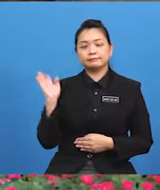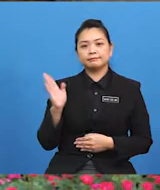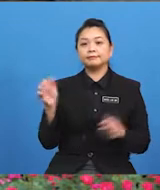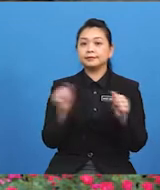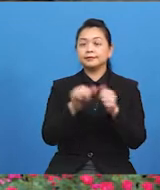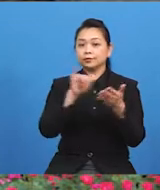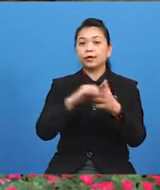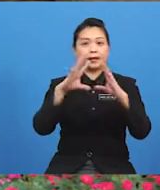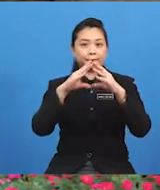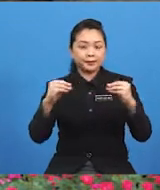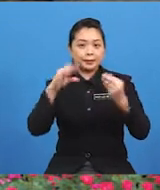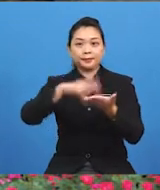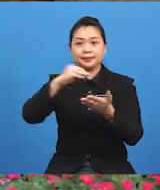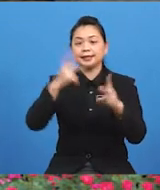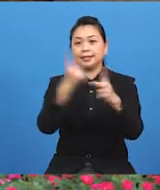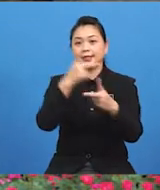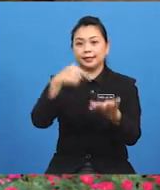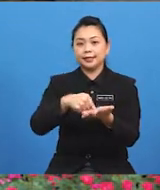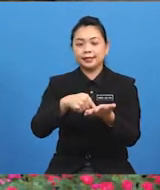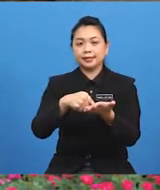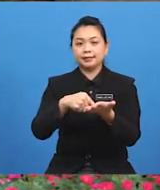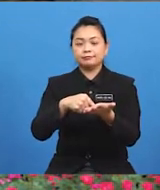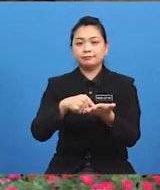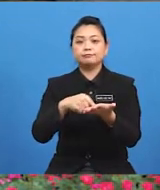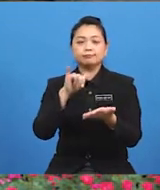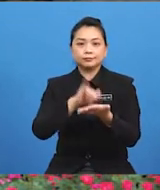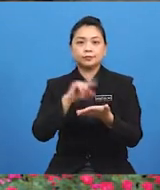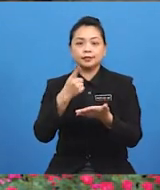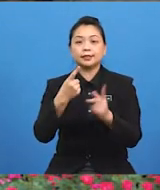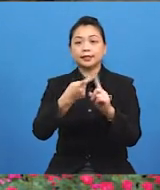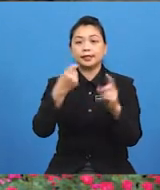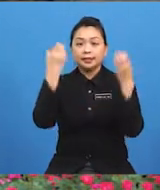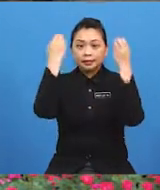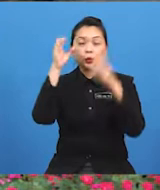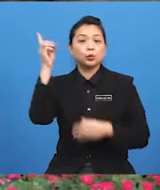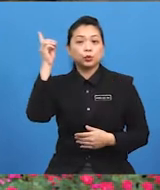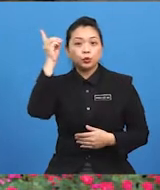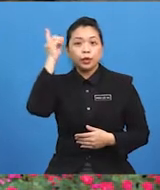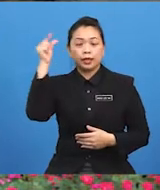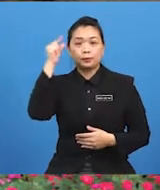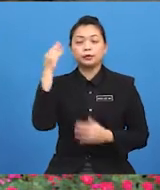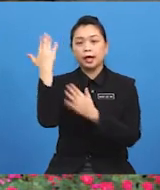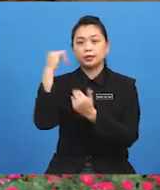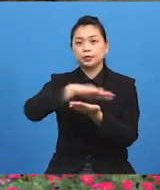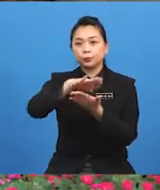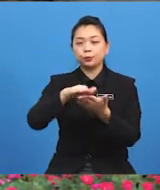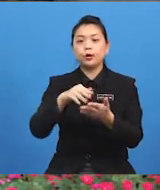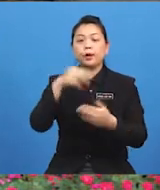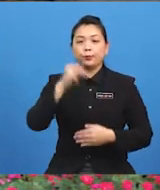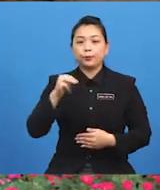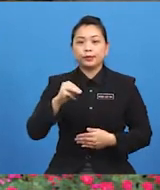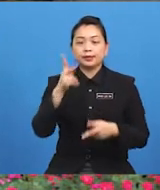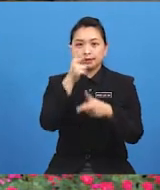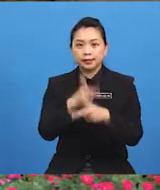Dengan itu, tamatlah sesi pembelajaran untuk kali ini. Sekian dahulu dari saya, Cikgu Dola Gambus. Semoga semua